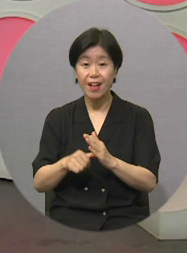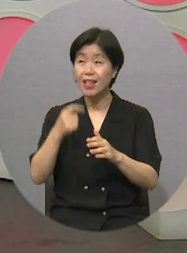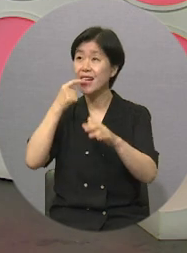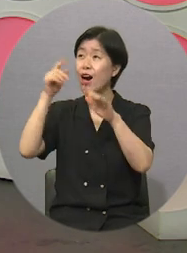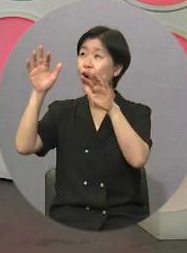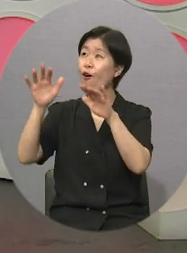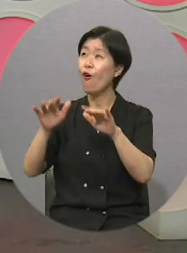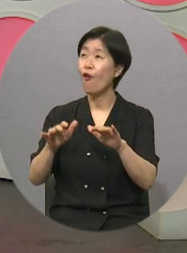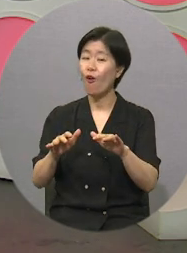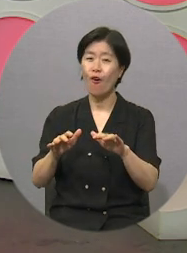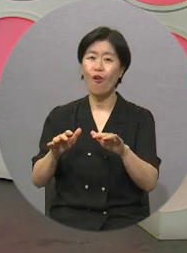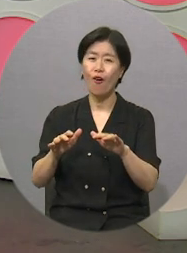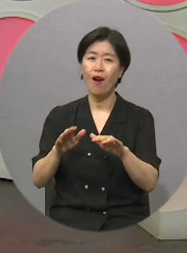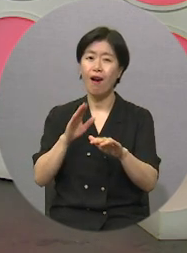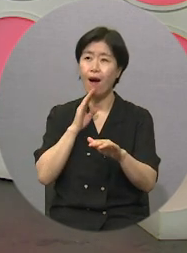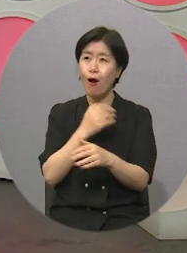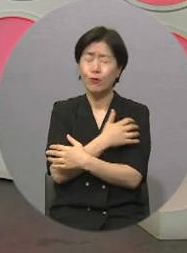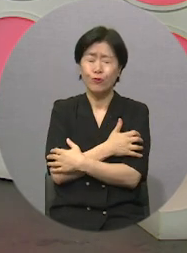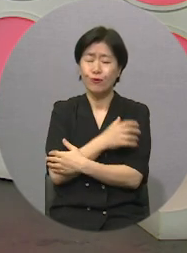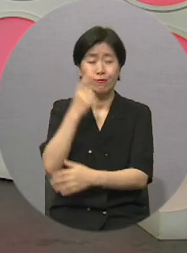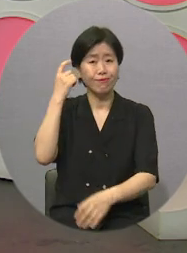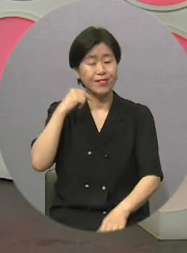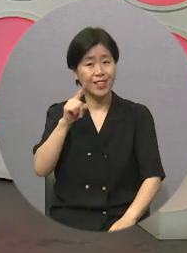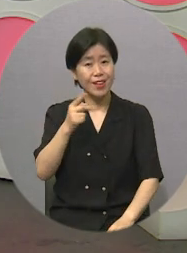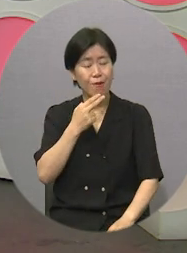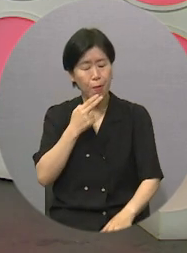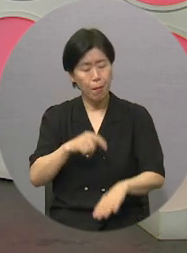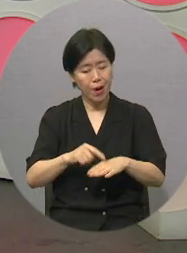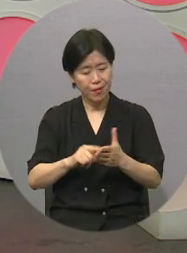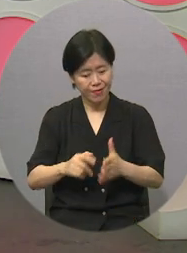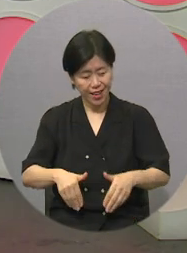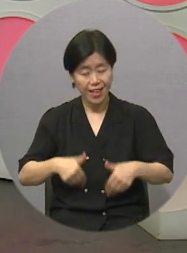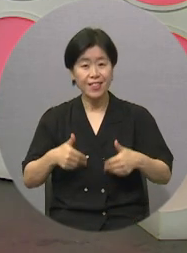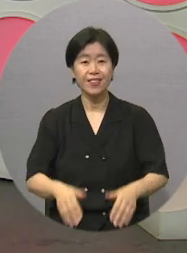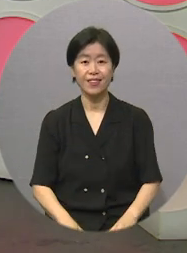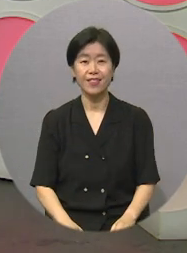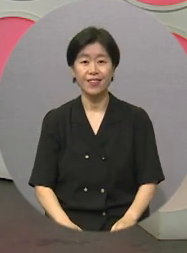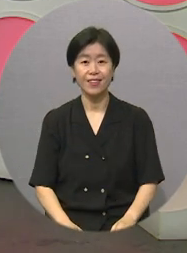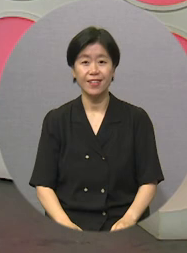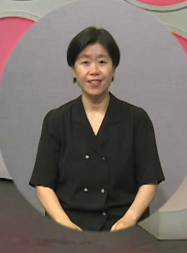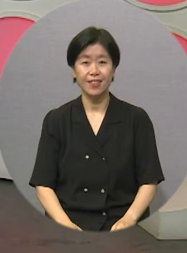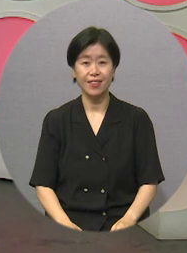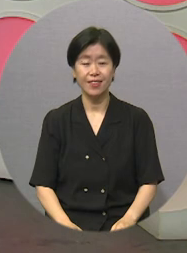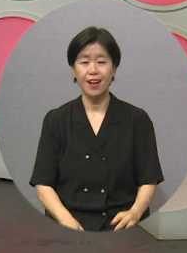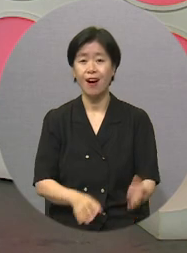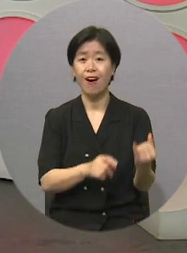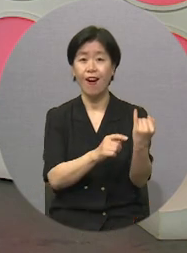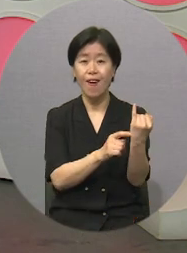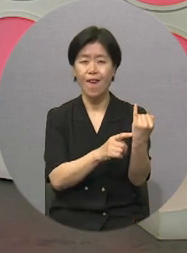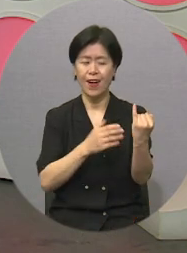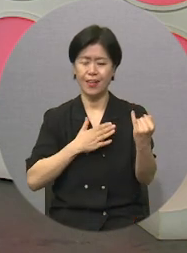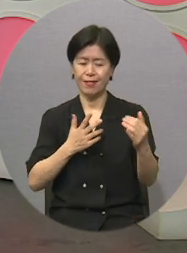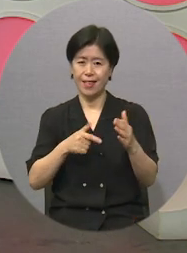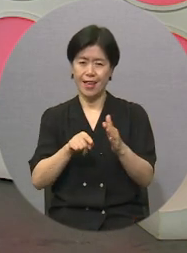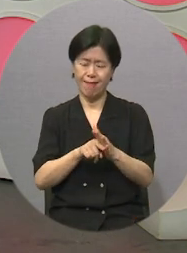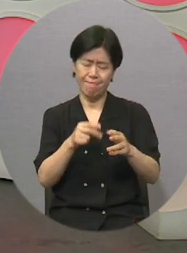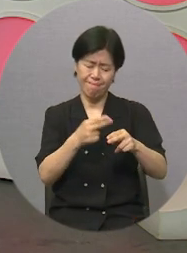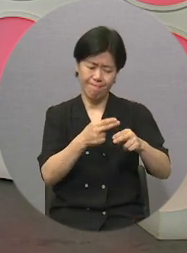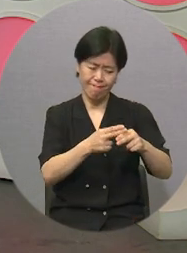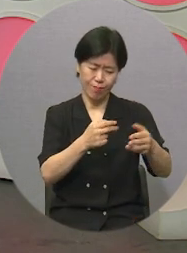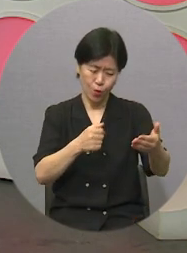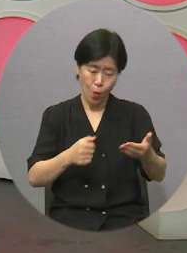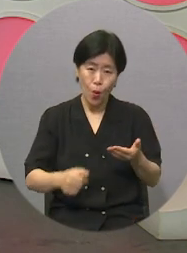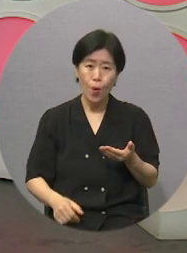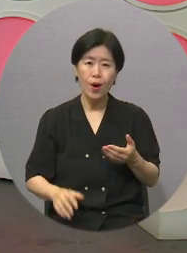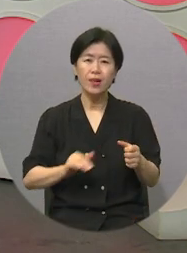눈발이 날렸지만 저는 하나도 춥지 않았습니다. 정성스레 차려주신 이웃의 따뜻한 음식을 먹고